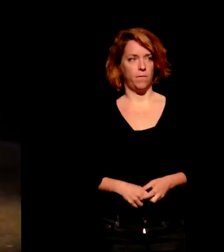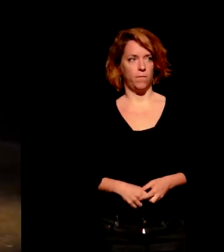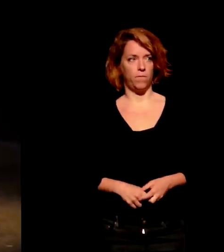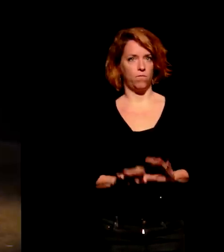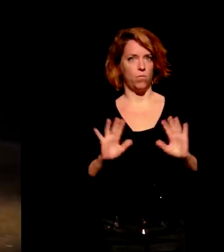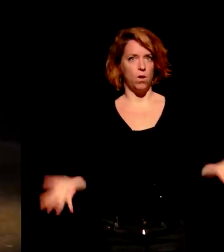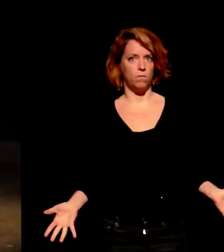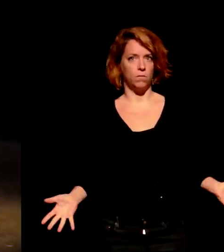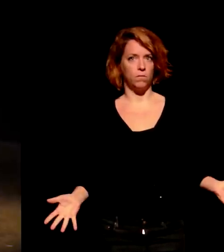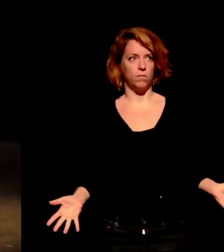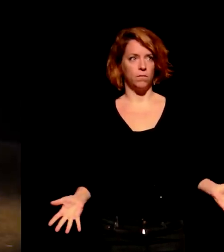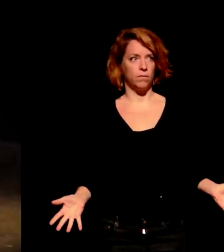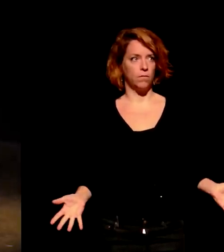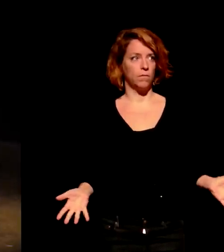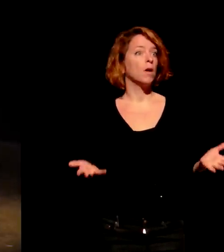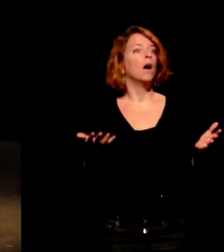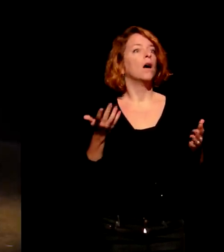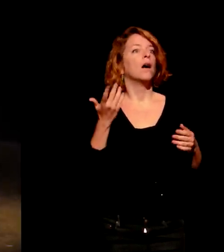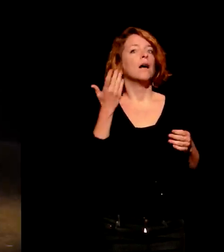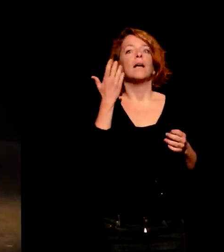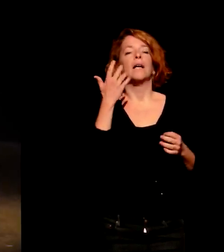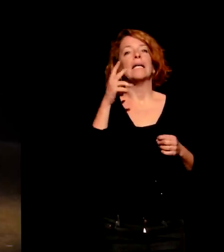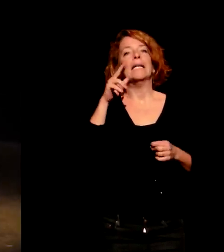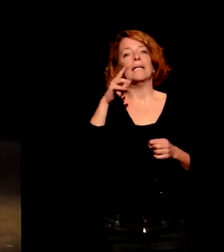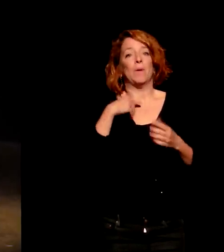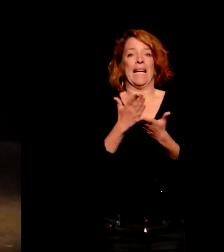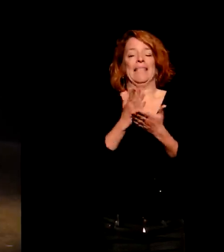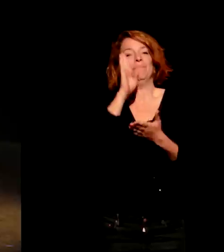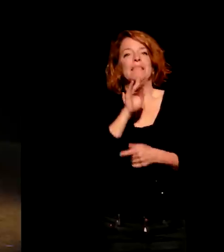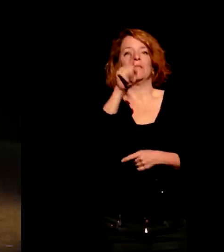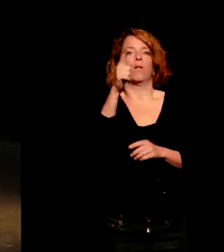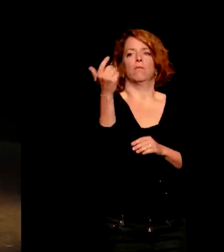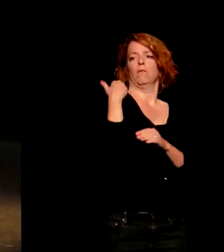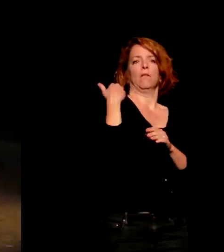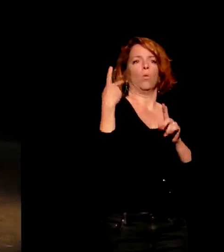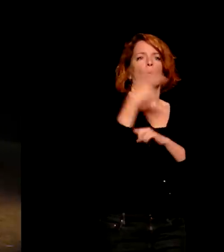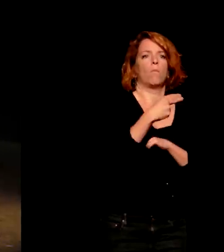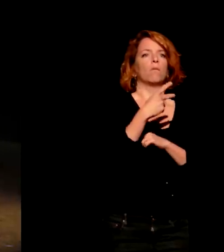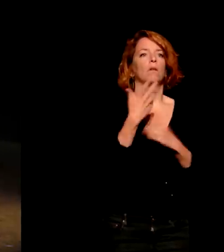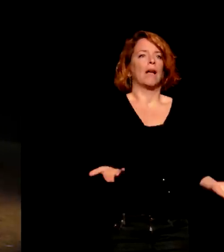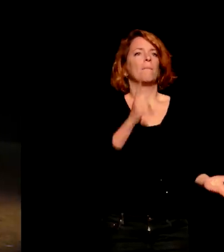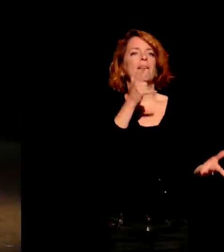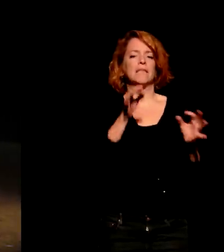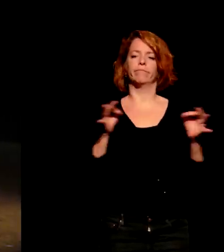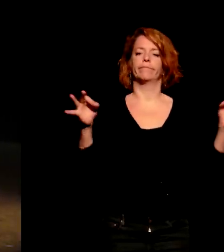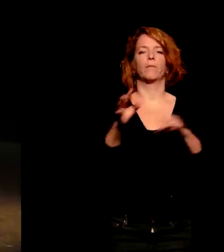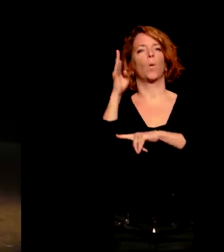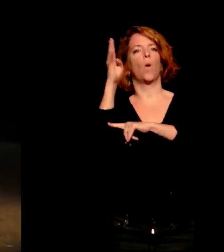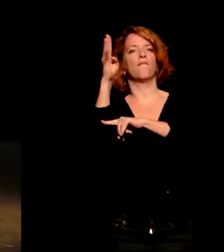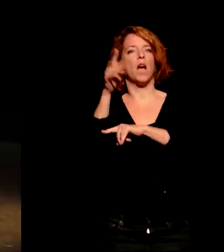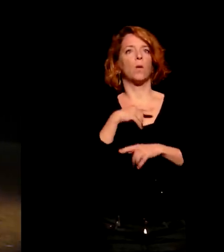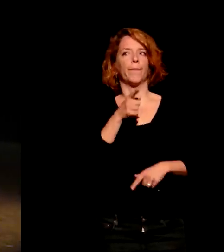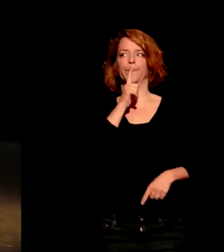Voilà, donc du coup, n'hésitez pas à m'interrompre, je sais que c'est pas facile quand on est dans le public, il y a un conférencier, il y a la lumière et tout. Mais bon, cela dit,